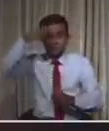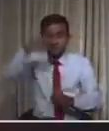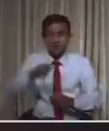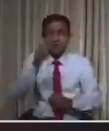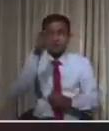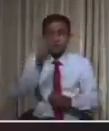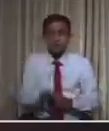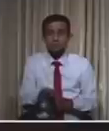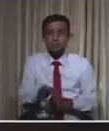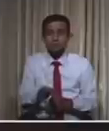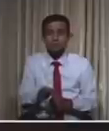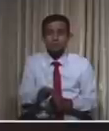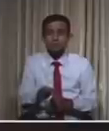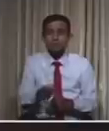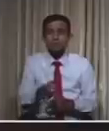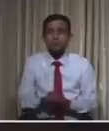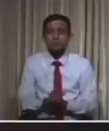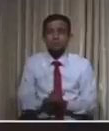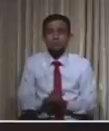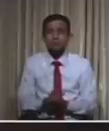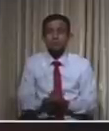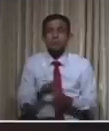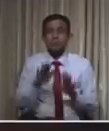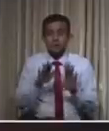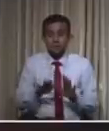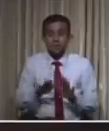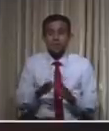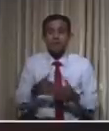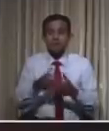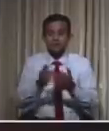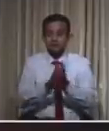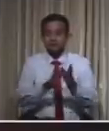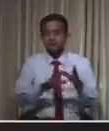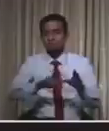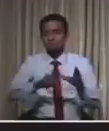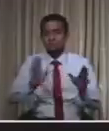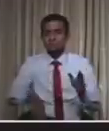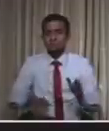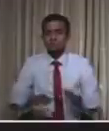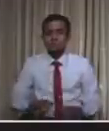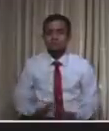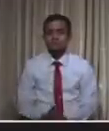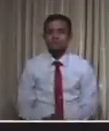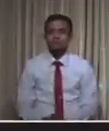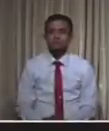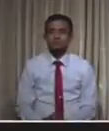තමයි බොහොම ඉස්සුති ඇමතිවරු ඔබ තමයි ප්‍රකාශය විතරක් කරන්න මේක ඉල්ලාස් කරගන්න.